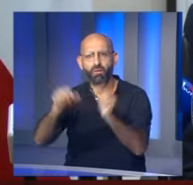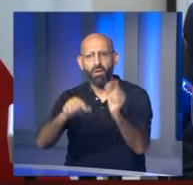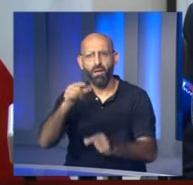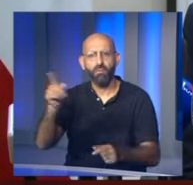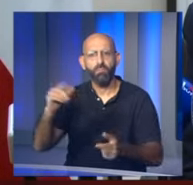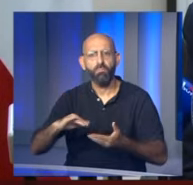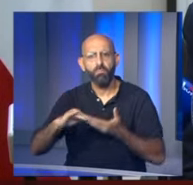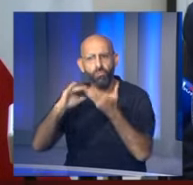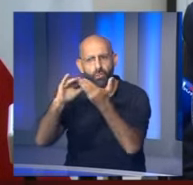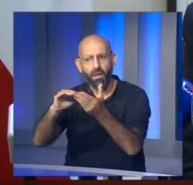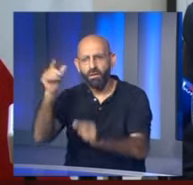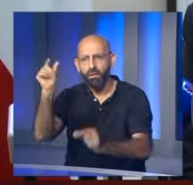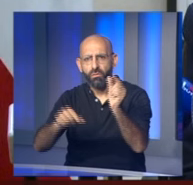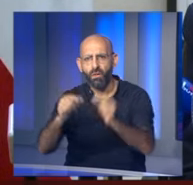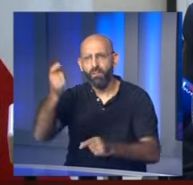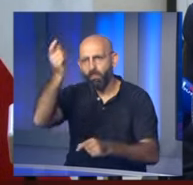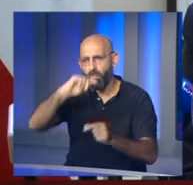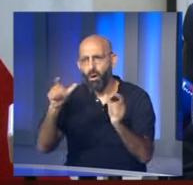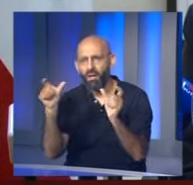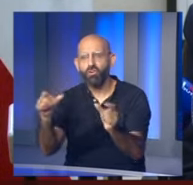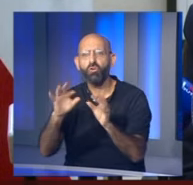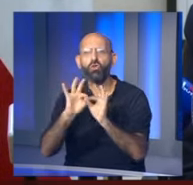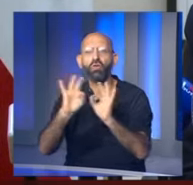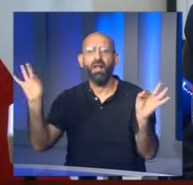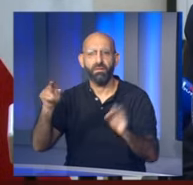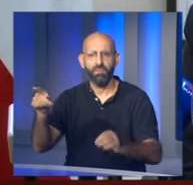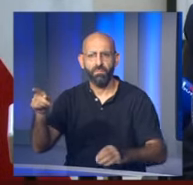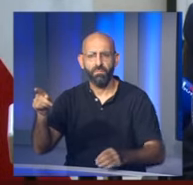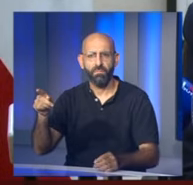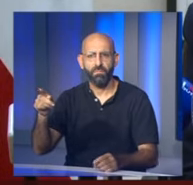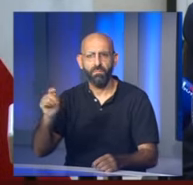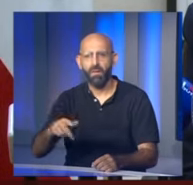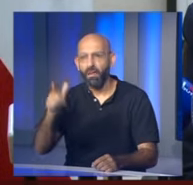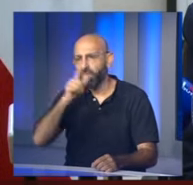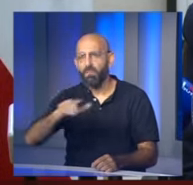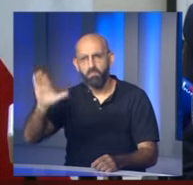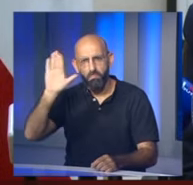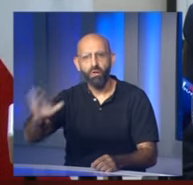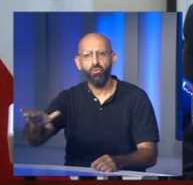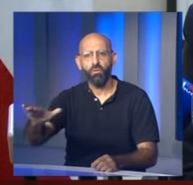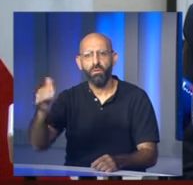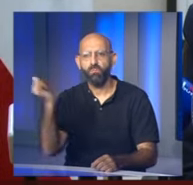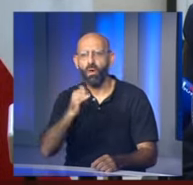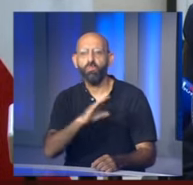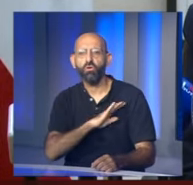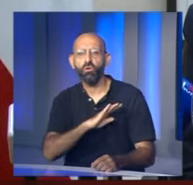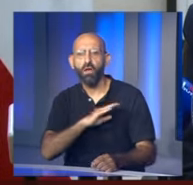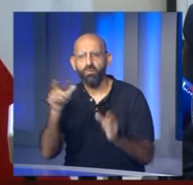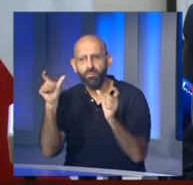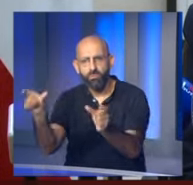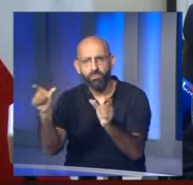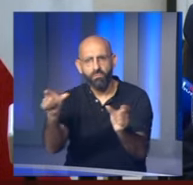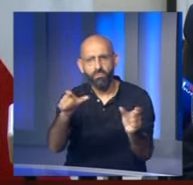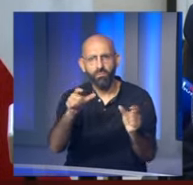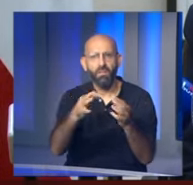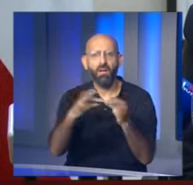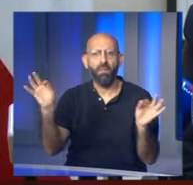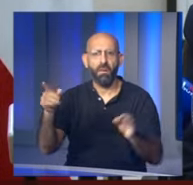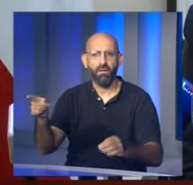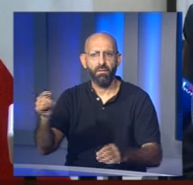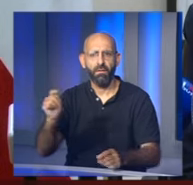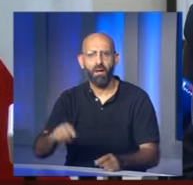بنساعد بكون بكون عم نساعد رجال الامن الاجهزه الامنيه جاهزه الاجهزه الامنيه موجوده الاجهزه